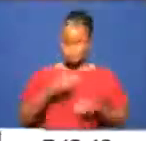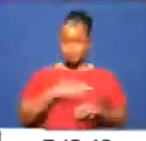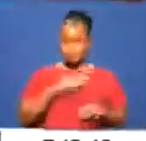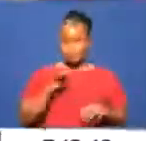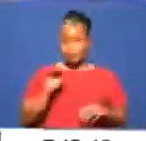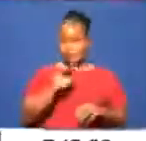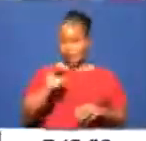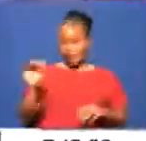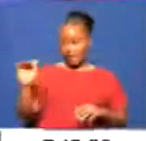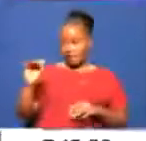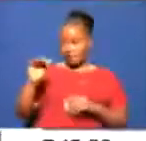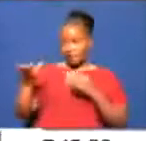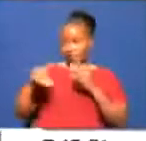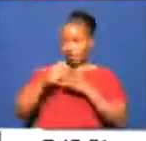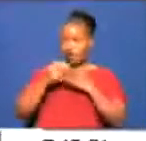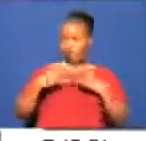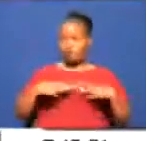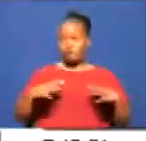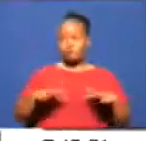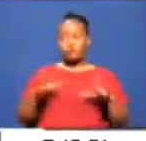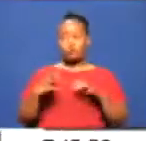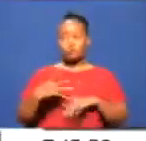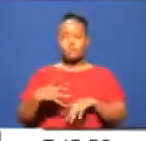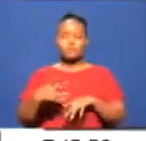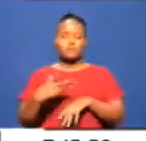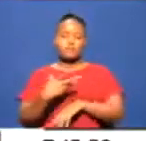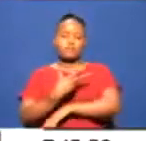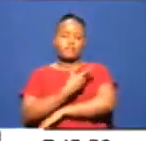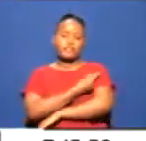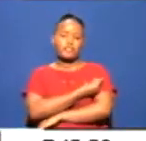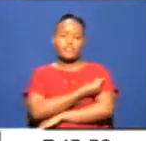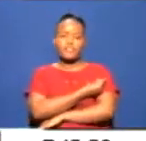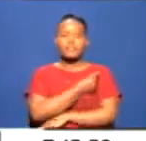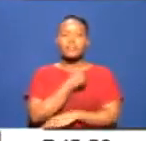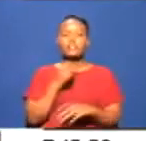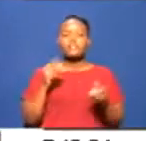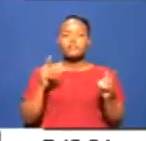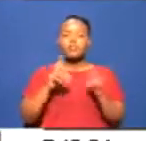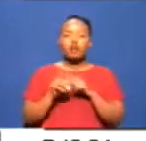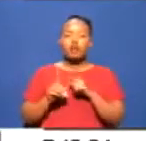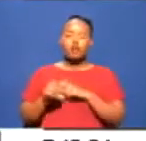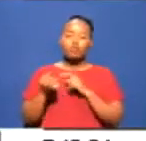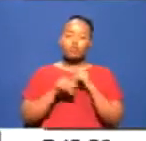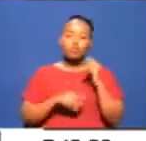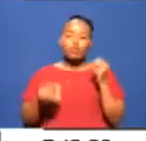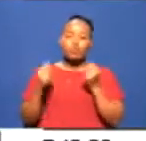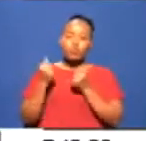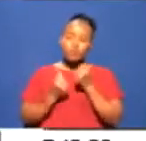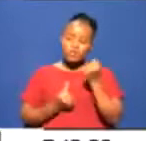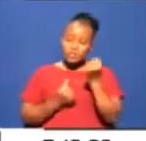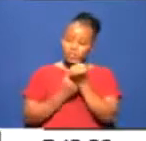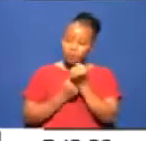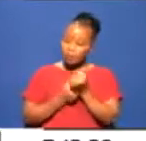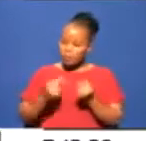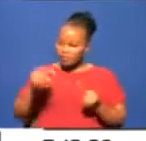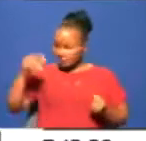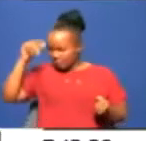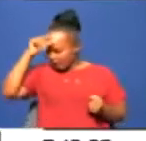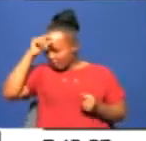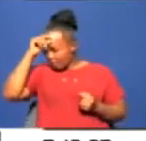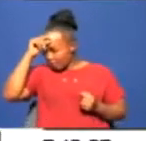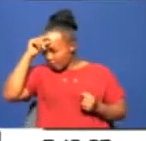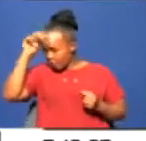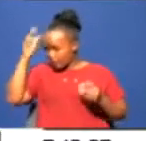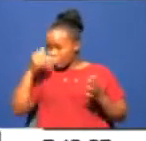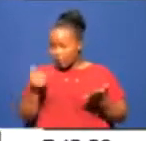vaccination. Embrace that. Let's support the government in its efforts to help